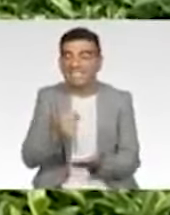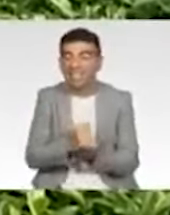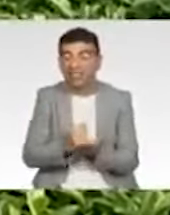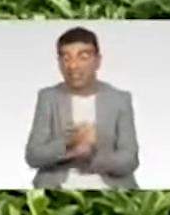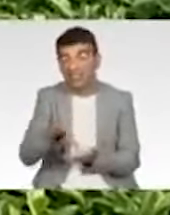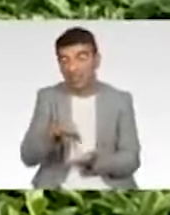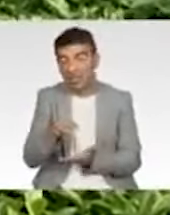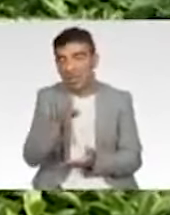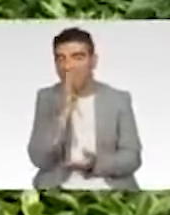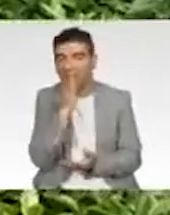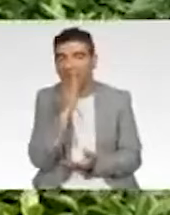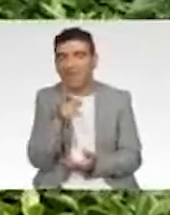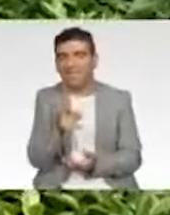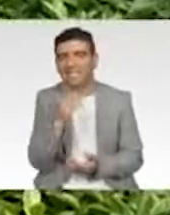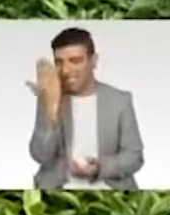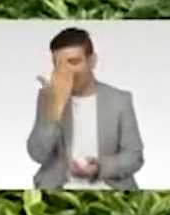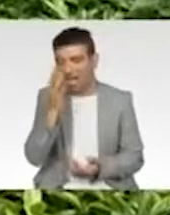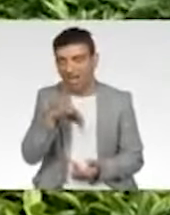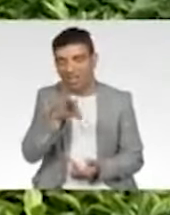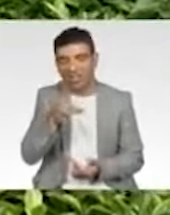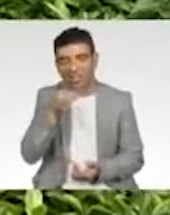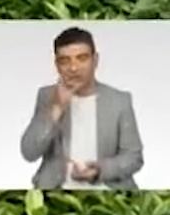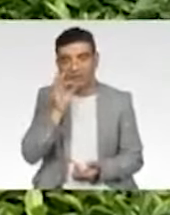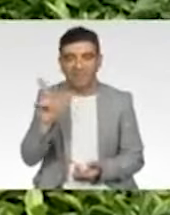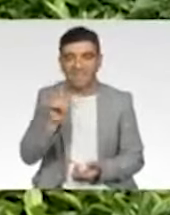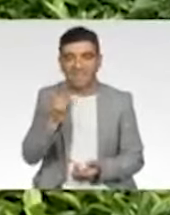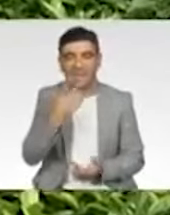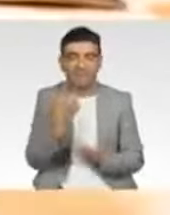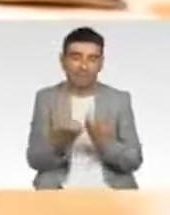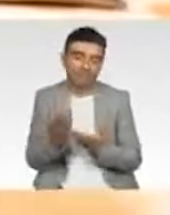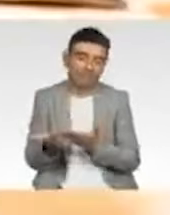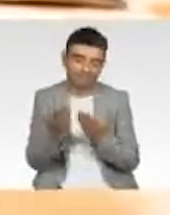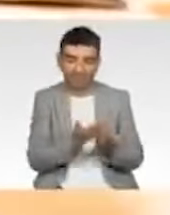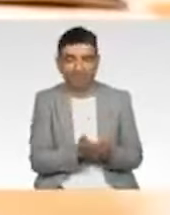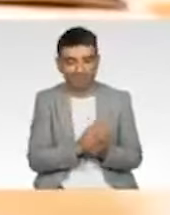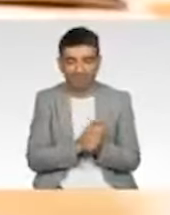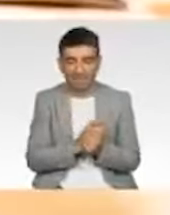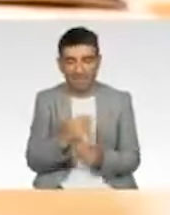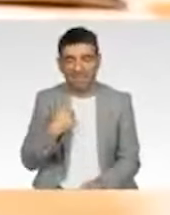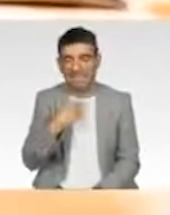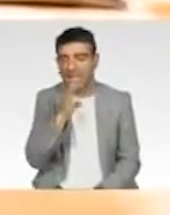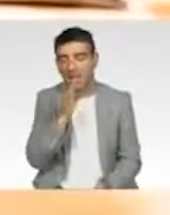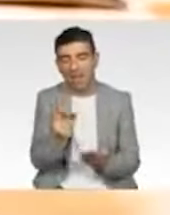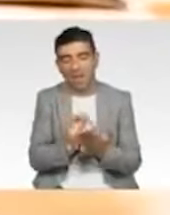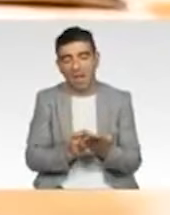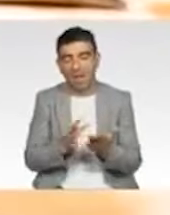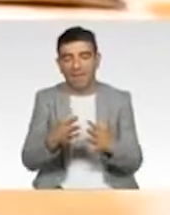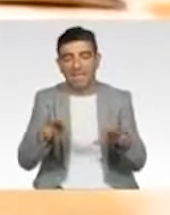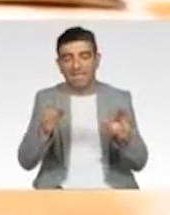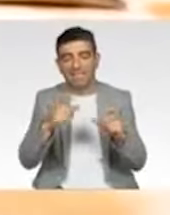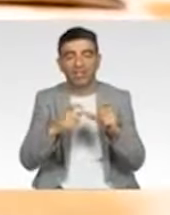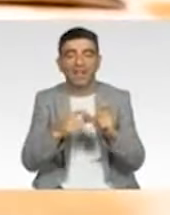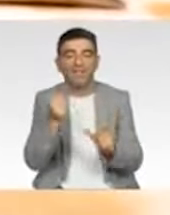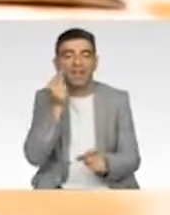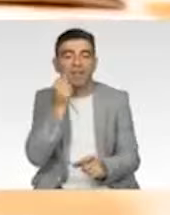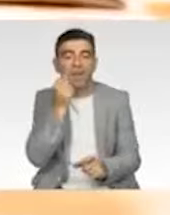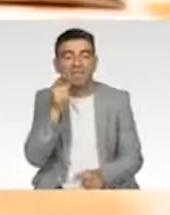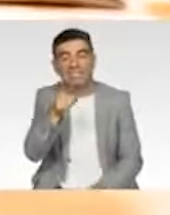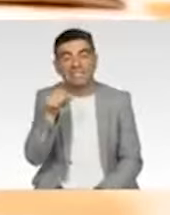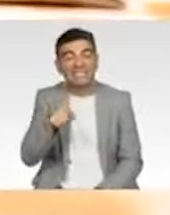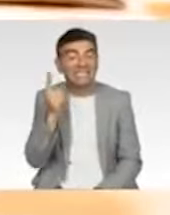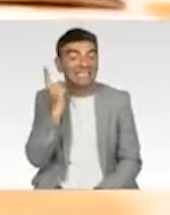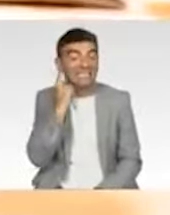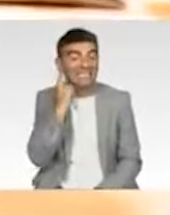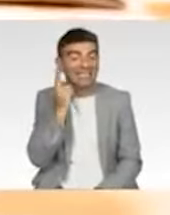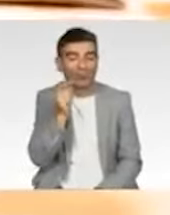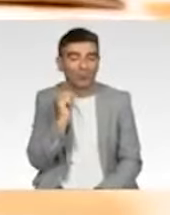yapraklarından üretilen siyah çayı içmemiz lazım. Demlemeye geçiyorum. Biz kağıdı kalemi hazırladık Şevket Bey. Sizi